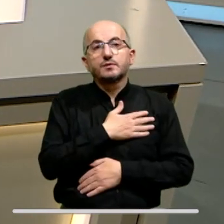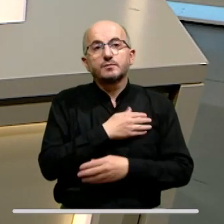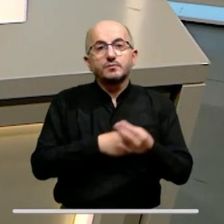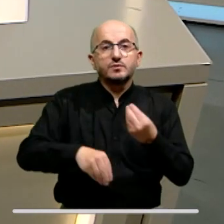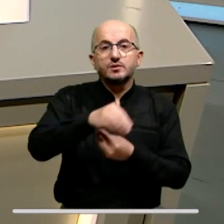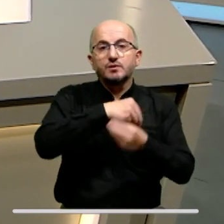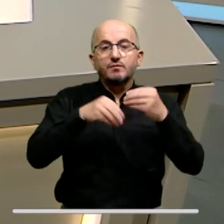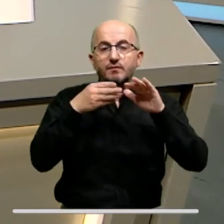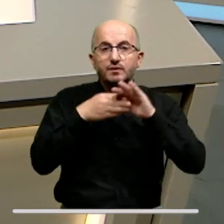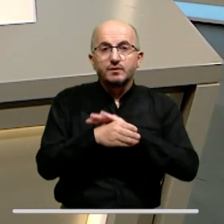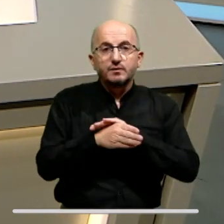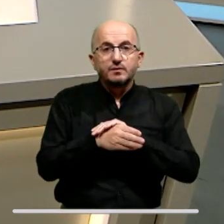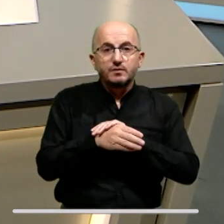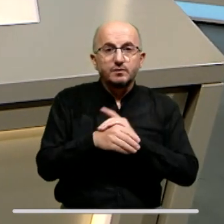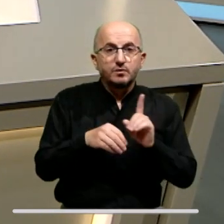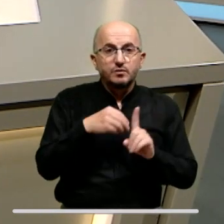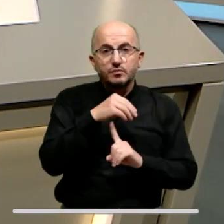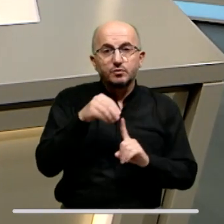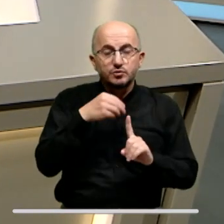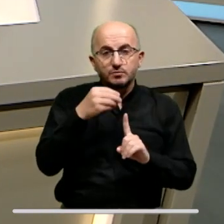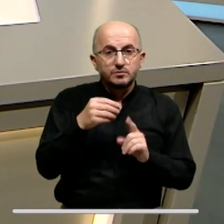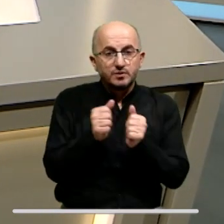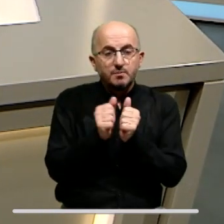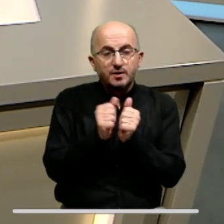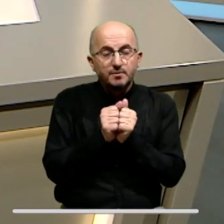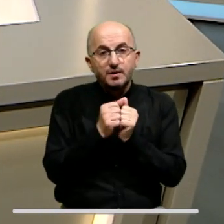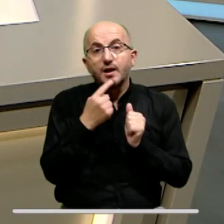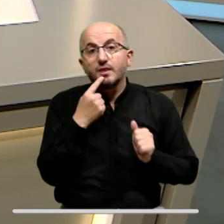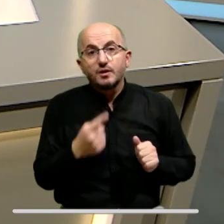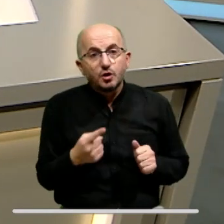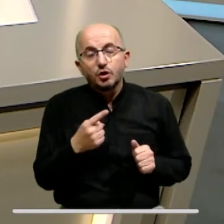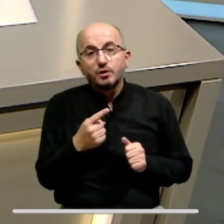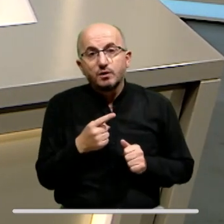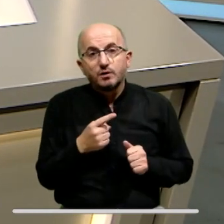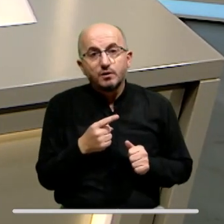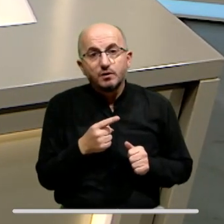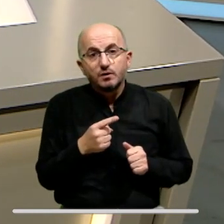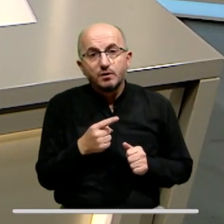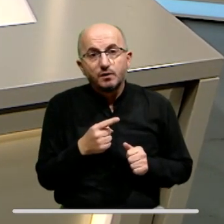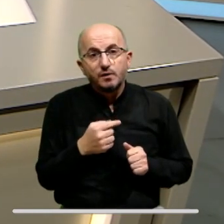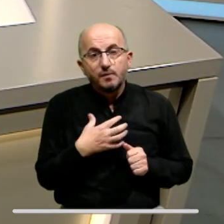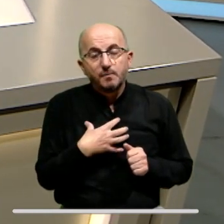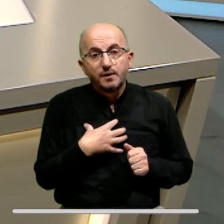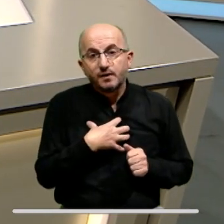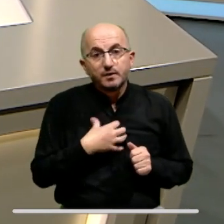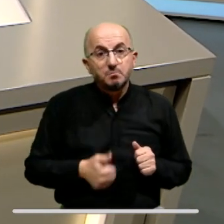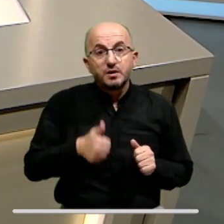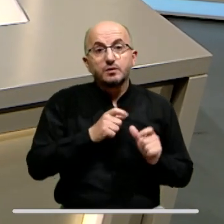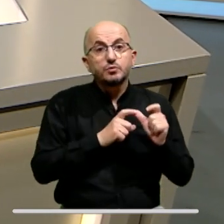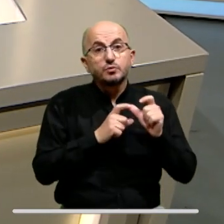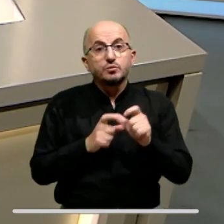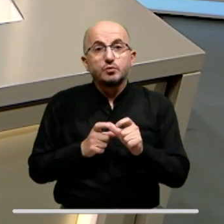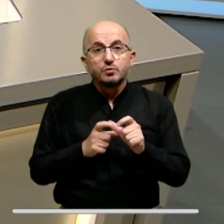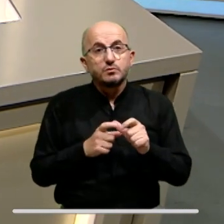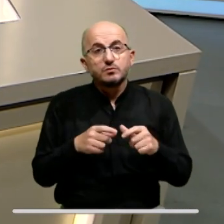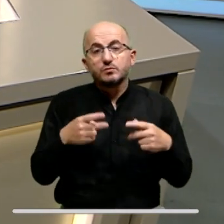tavafa giriyorlar. Affedersin hocamız başımızda. Diyor ki ben Diyanet'e sordum, mübahtır.